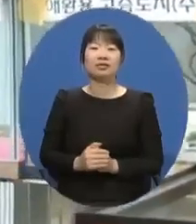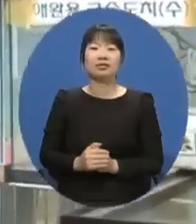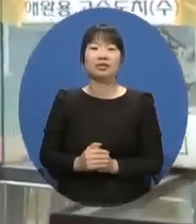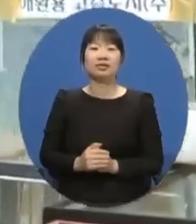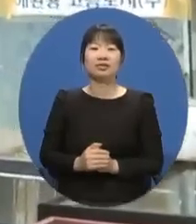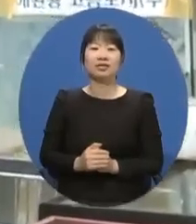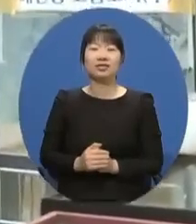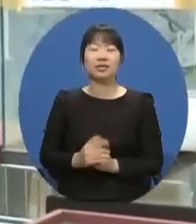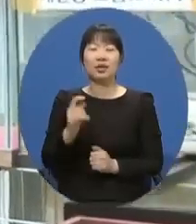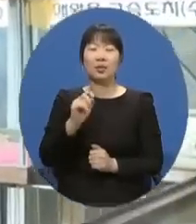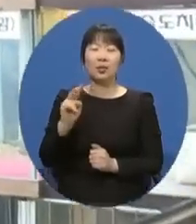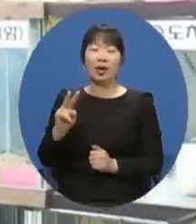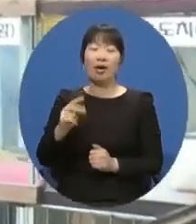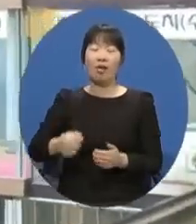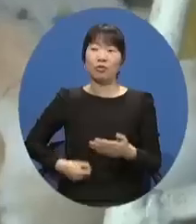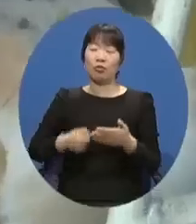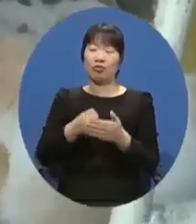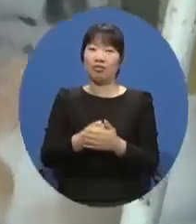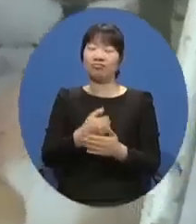오, 우리 고야 용감하다.